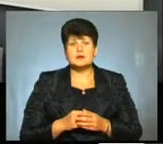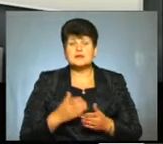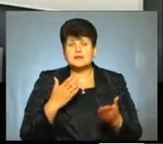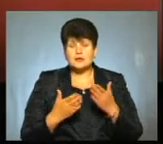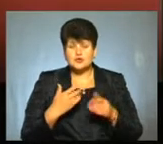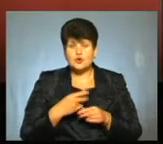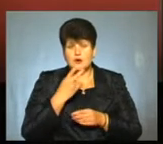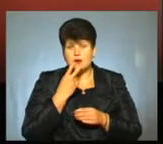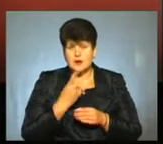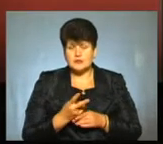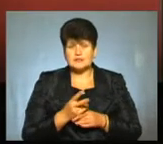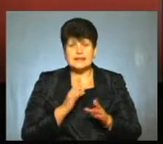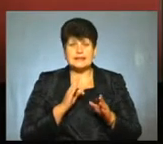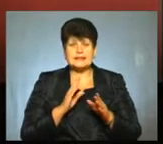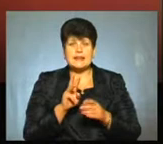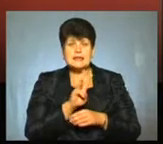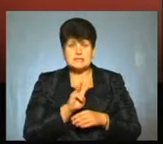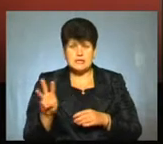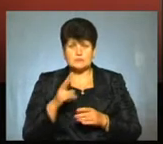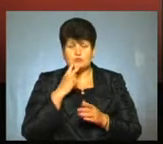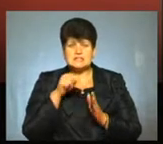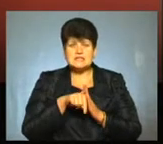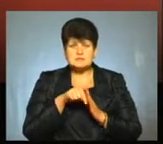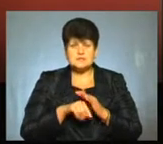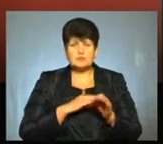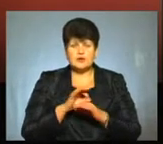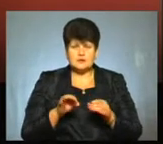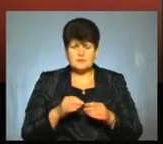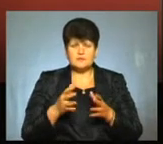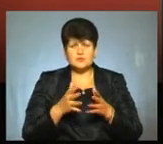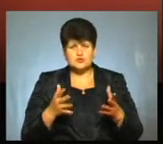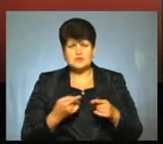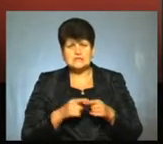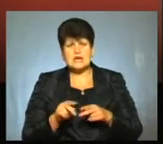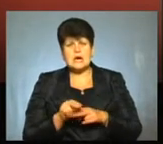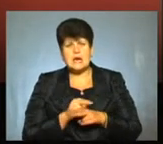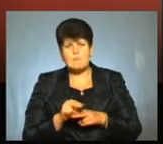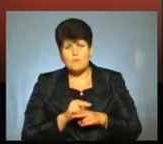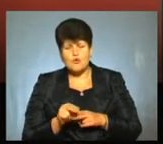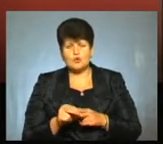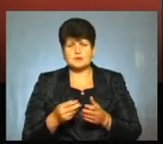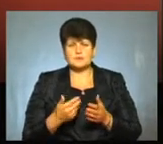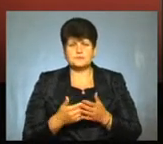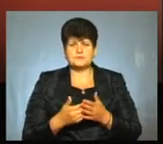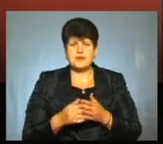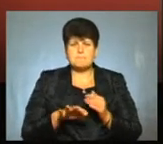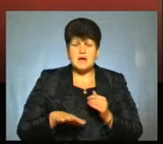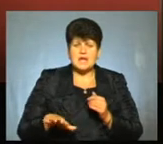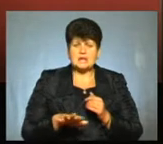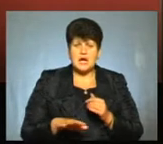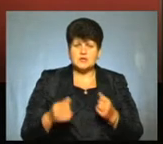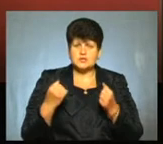проєкту. Якщо глянути на сайт і подивитися на зміст цих проєктів, переважно йдеться про ремонти,